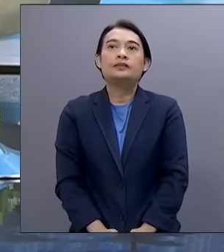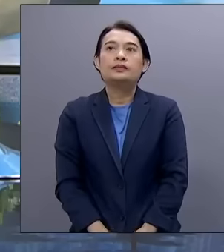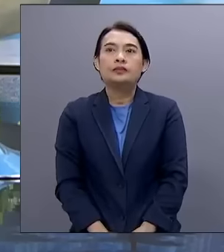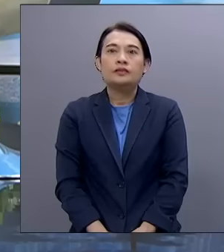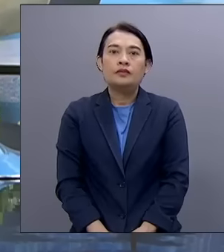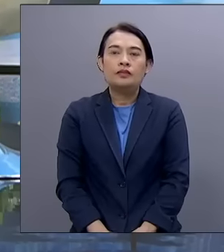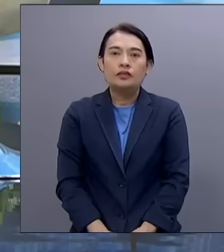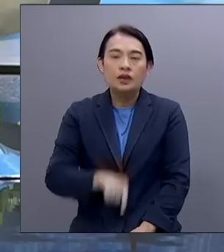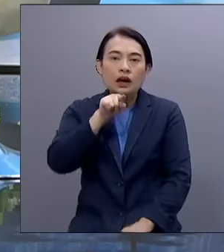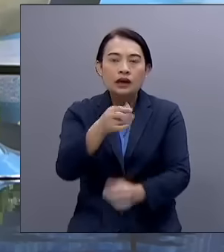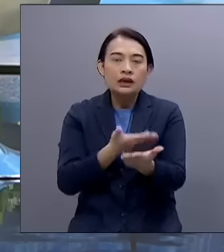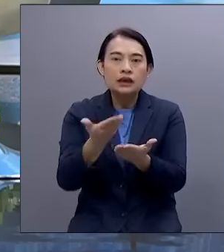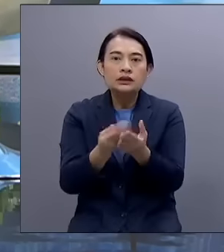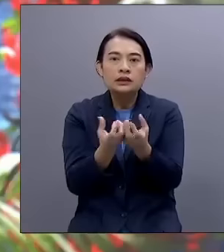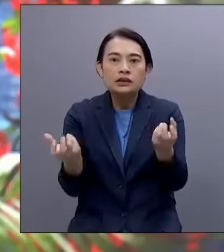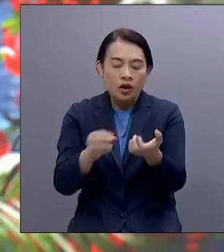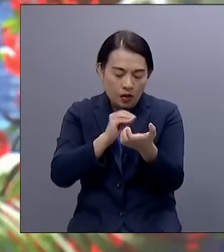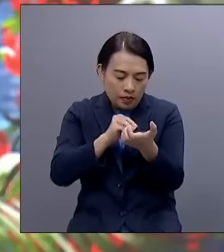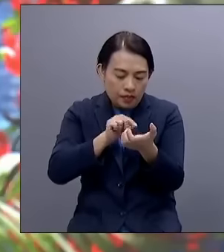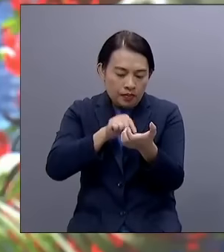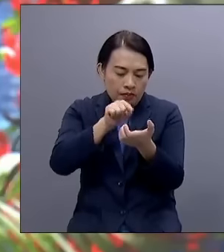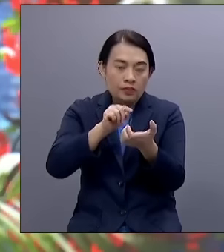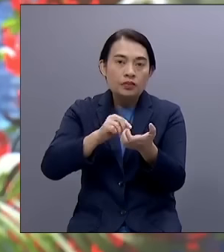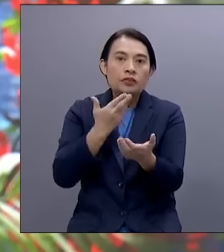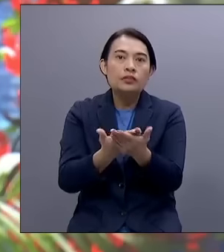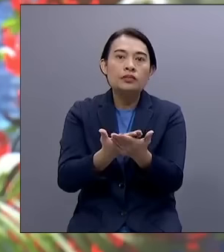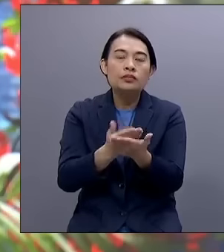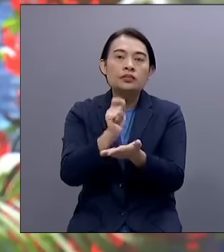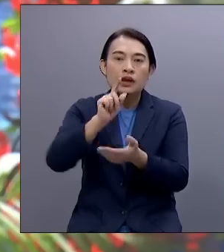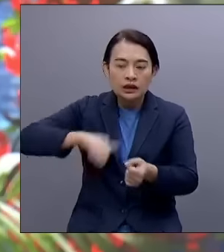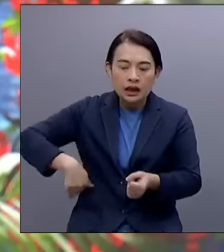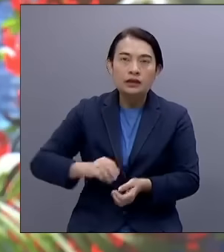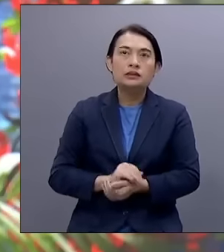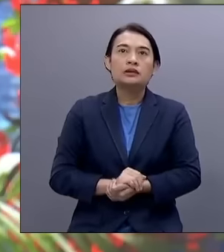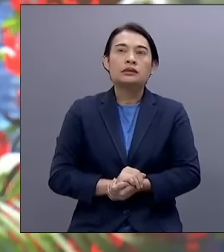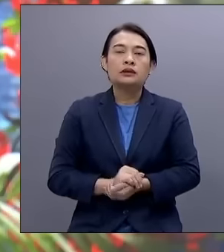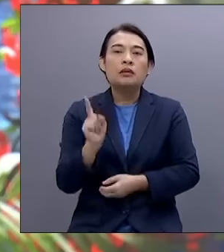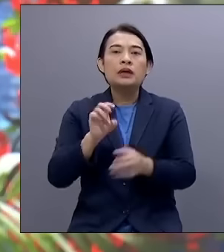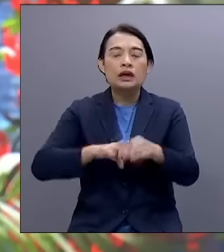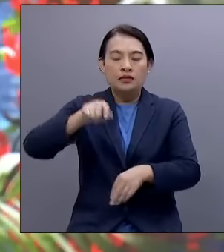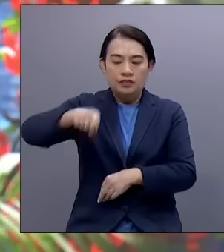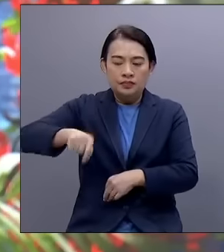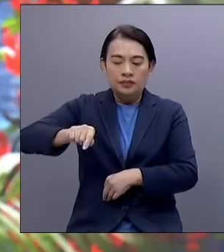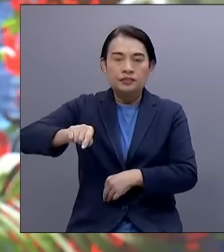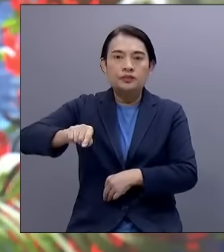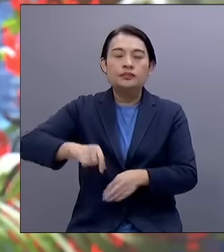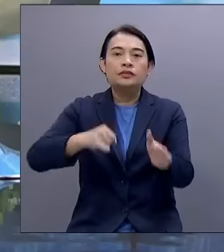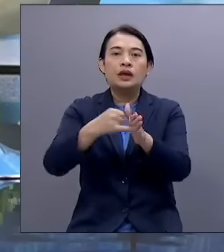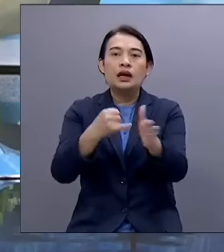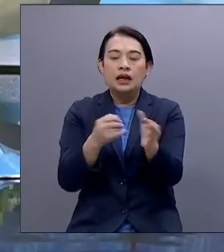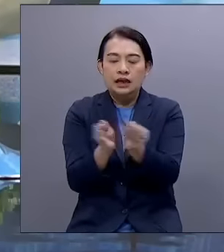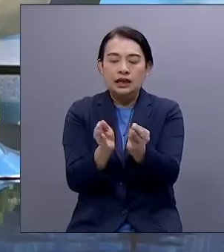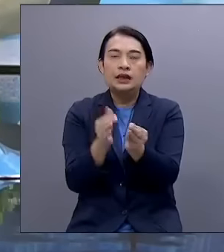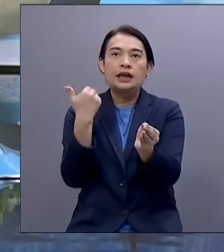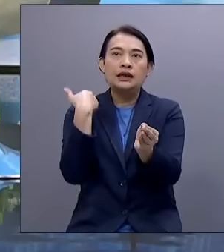เคยเคยสั่งซื้อของออนไลน์แล้วเก็บเงินปลายทางมั้ยครับไม่ครับส่วนใหญ่ชอบใช้เวิธีตัดบัตรเครดิตอาง่ายกว่าสะดวกกว่ามันสะดวกแล้วก็ได้พอย์ด้วยอ่า